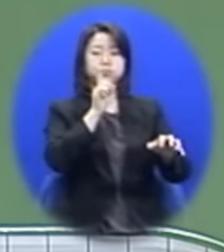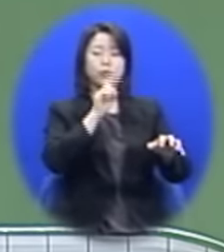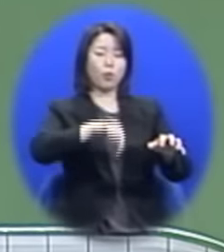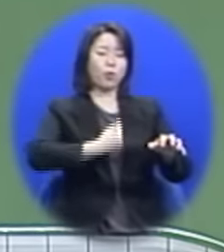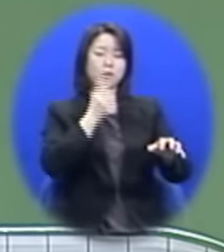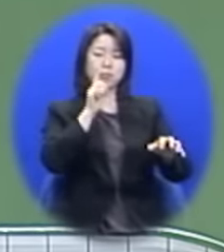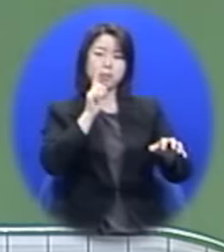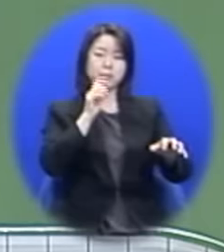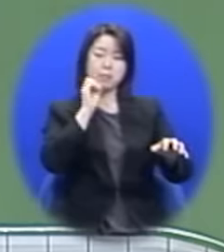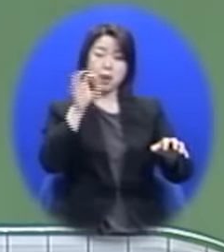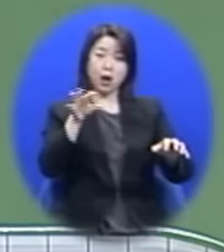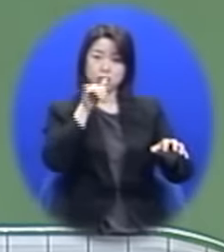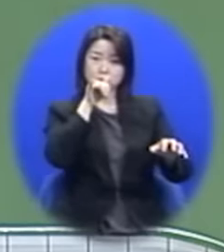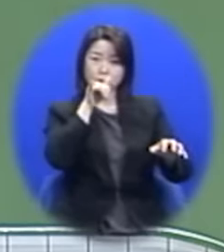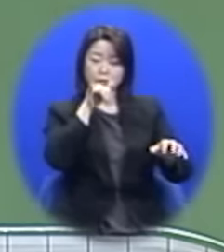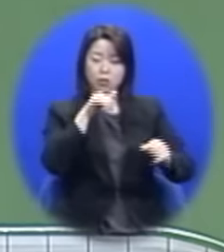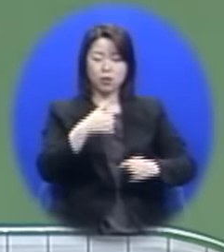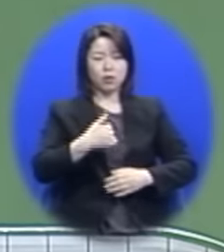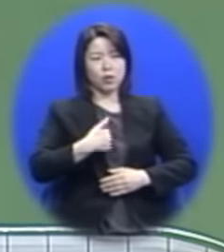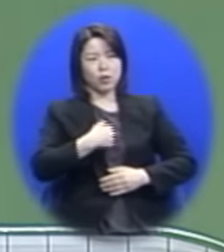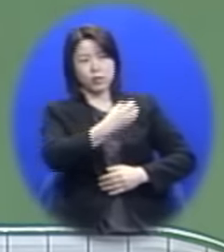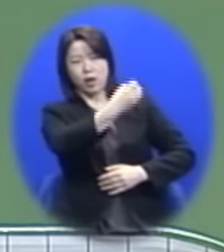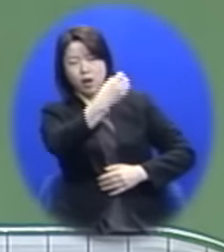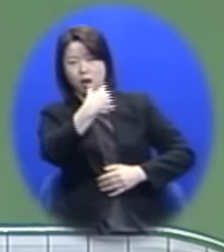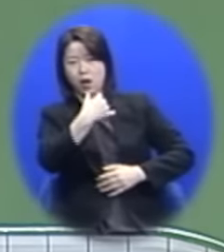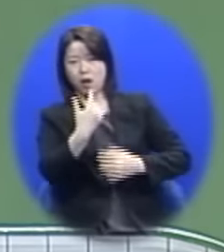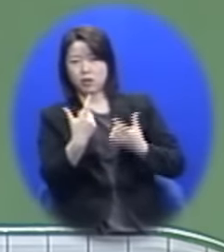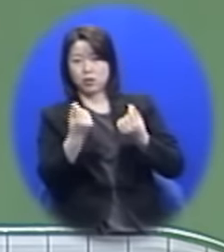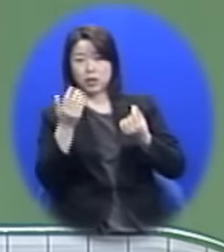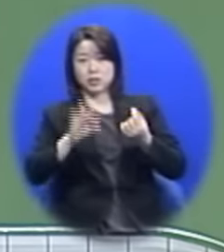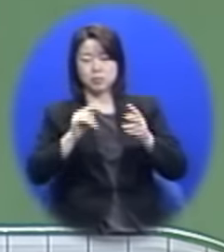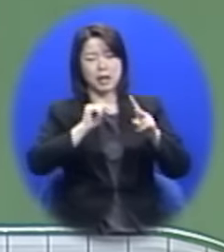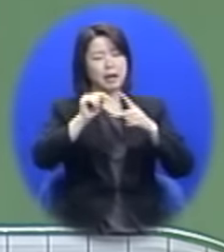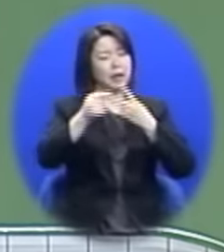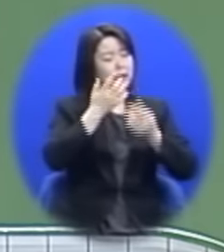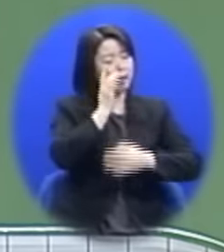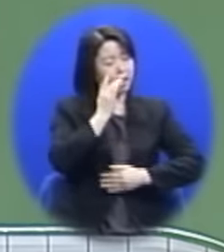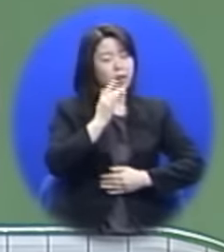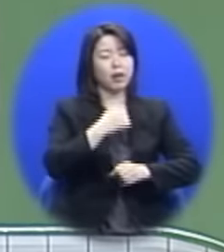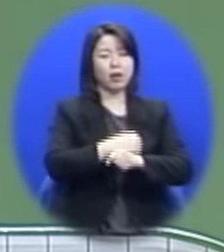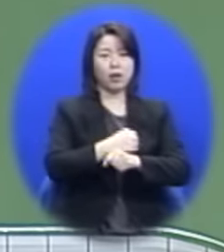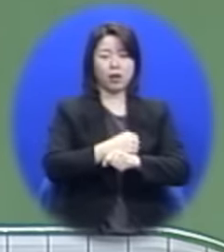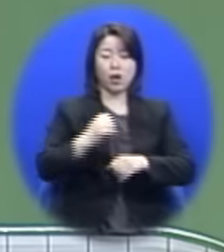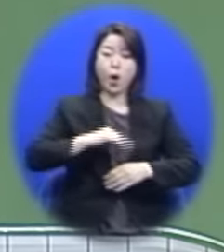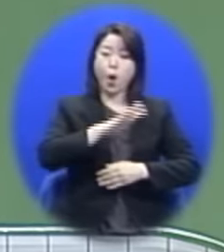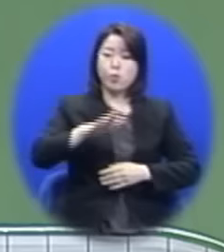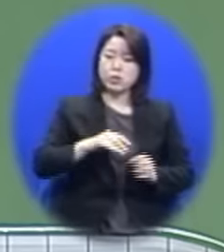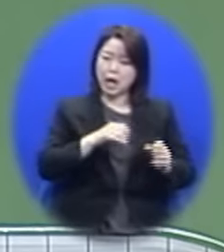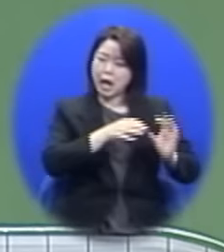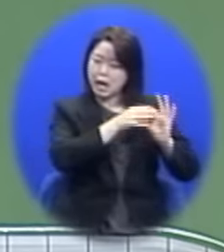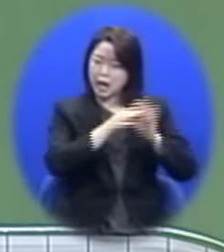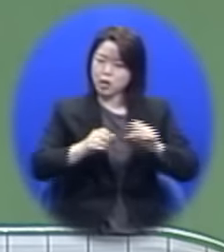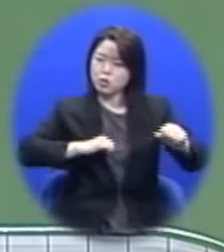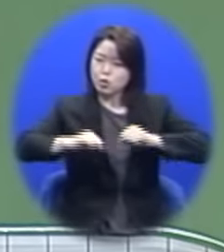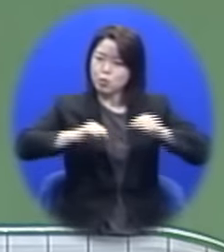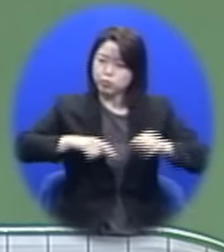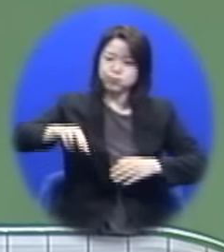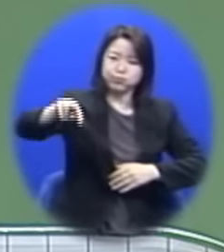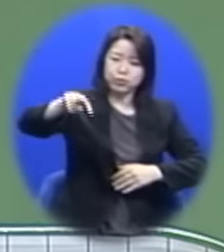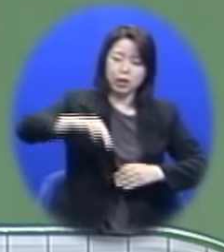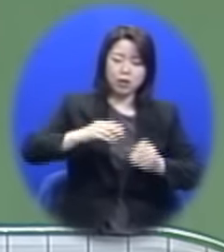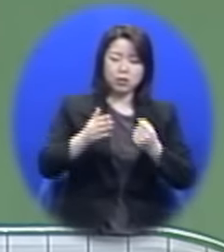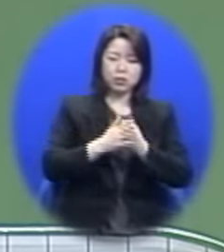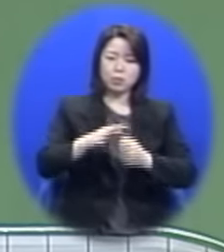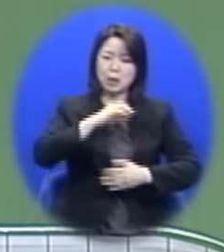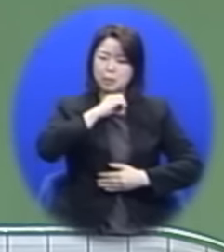했다. 나에게 무슨 말을 한 것 같지만 알아들을 수 없었다. 우리가 계속 움직였던 것 때문에 항의를